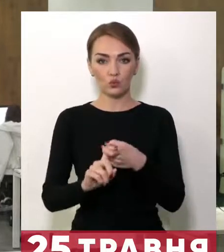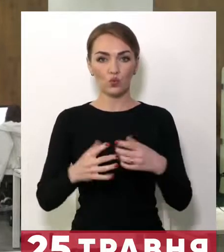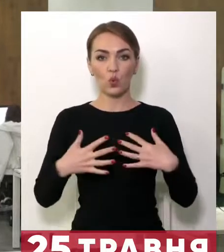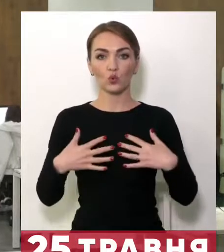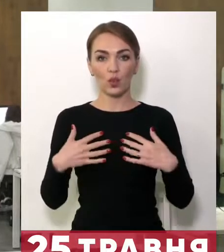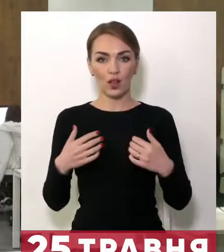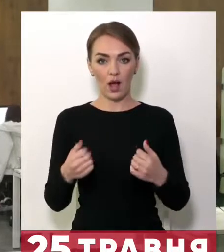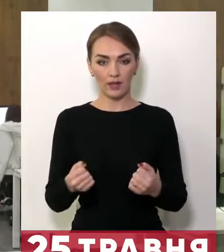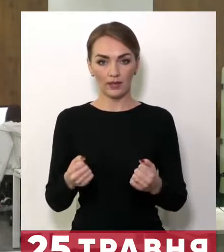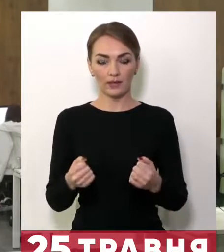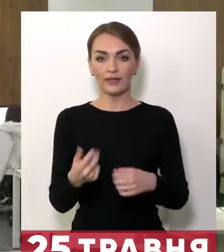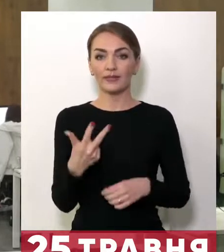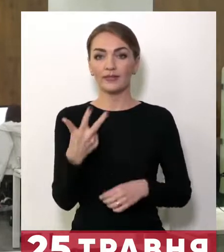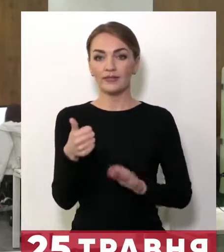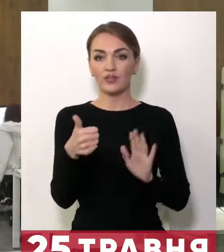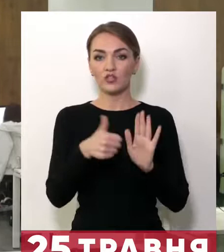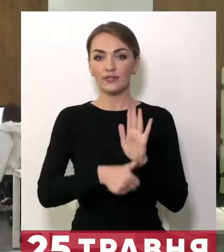подолали